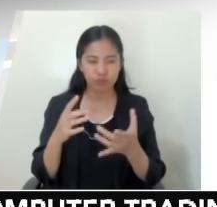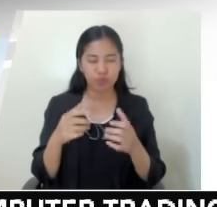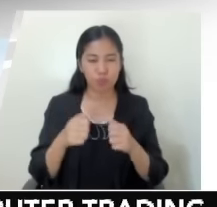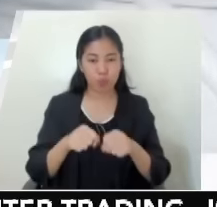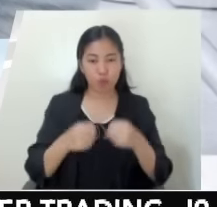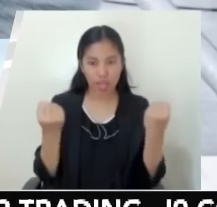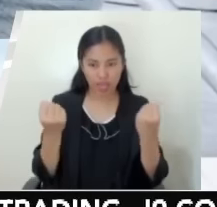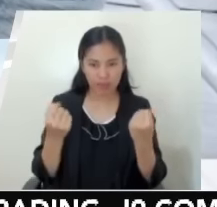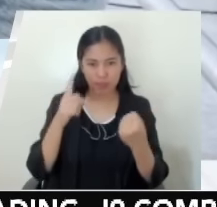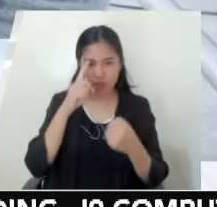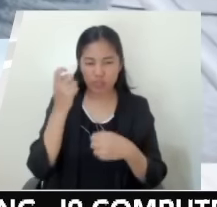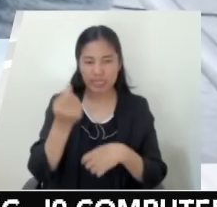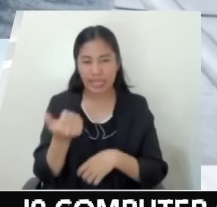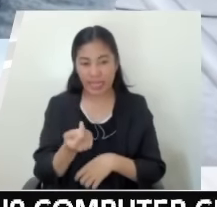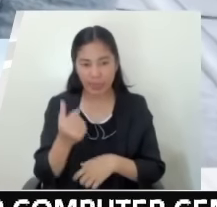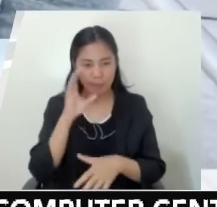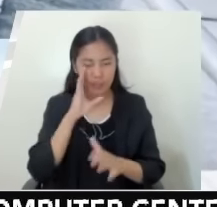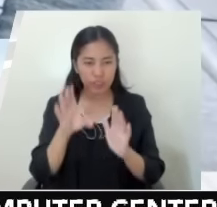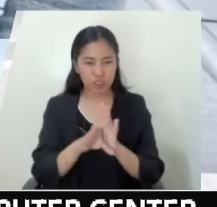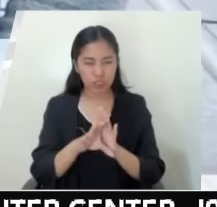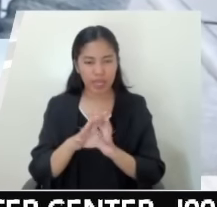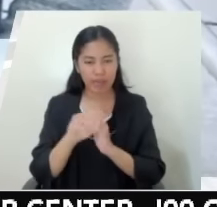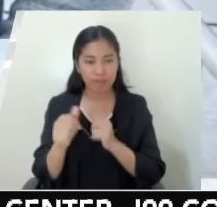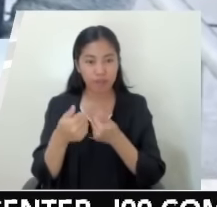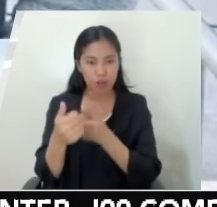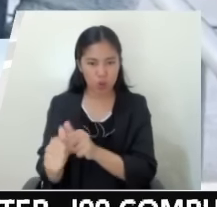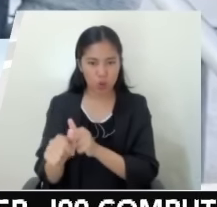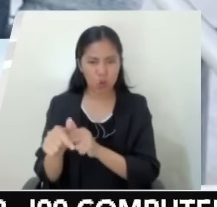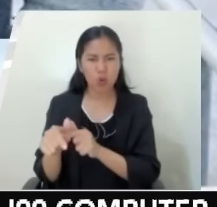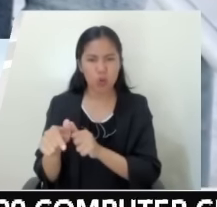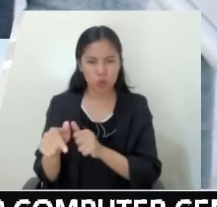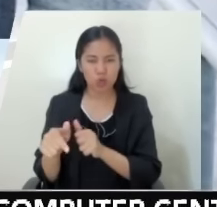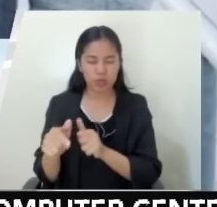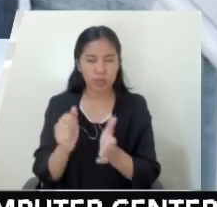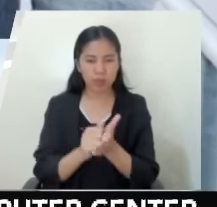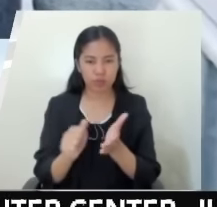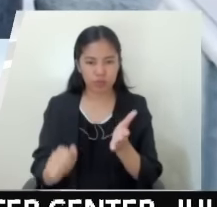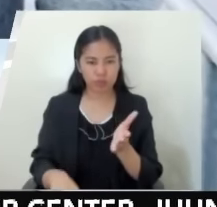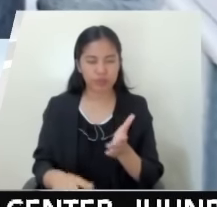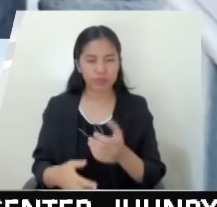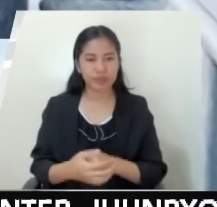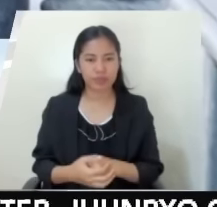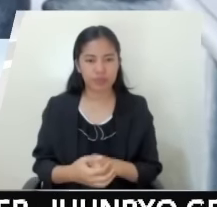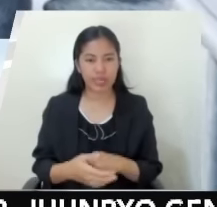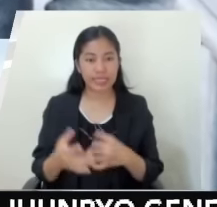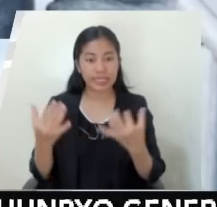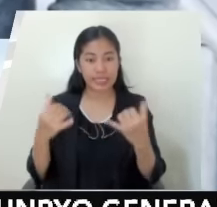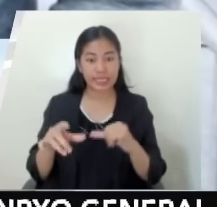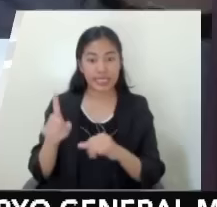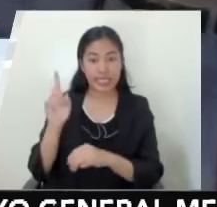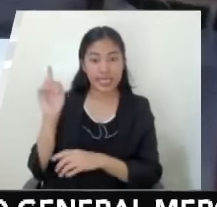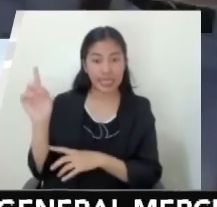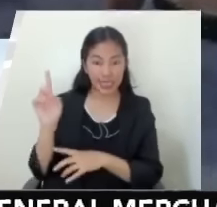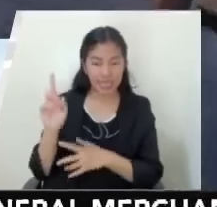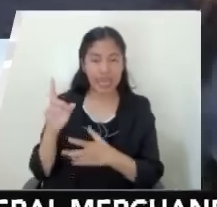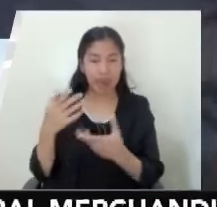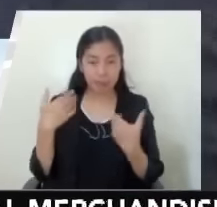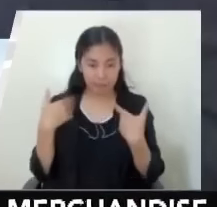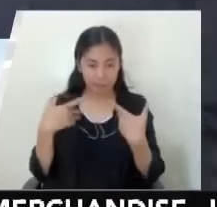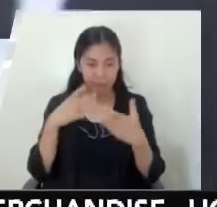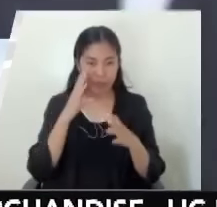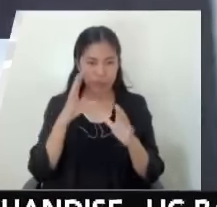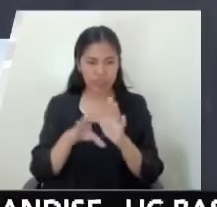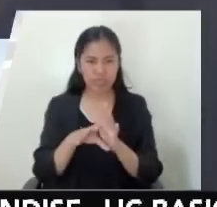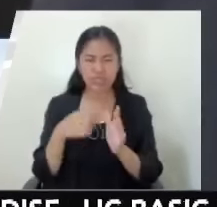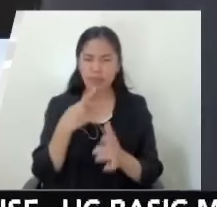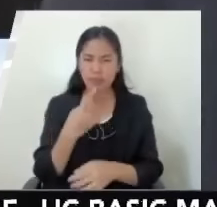Yen. Naka-follow pa rin si Paolo sa IG account ni Yen at nasa account pa rin niya ang kanilang mga larawan. Sagot ni Paolo ng matanong